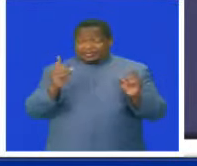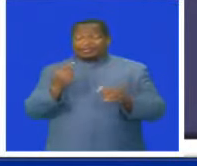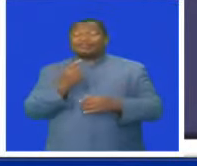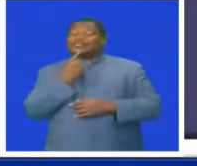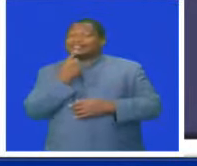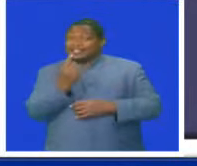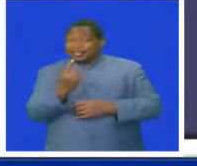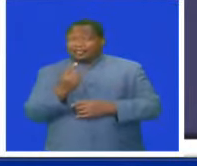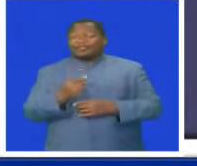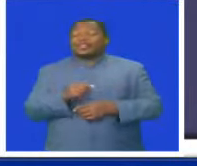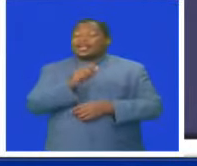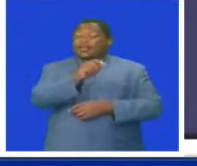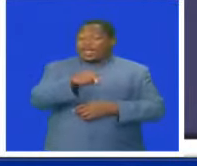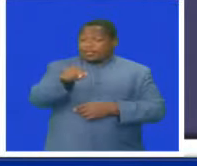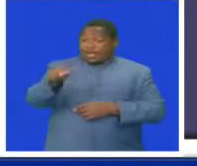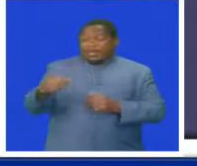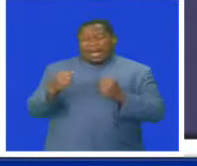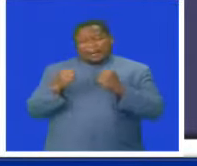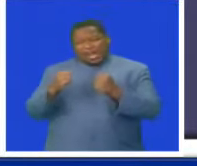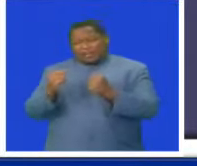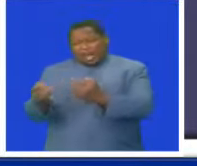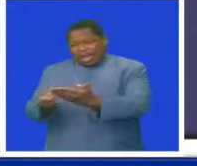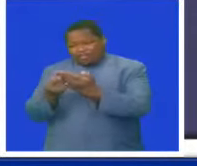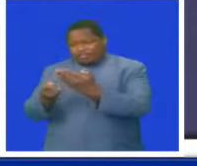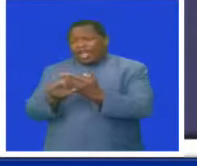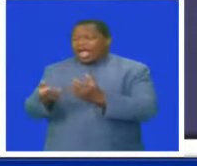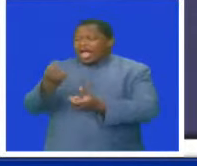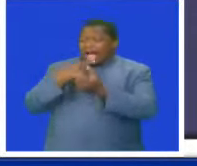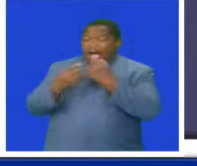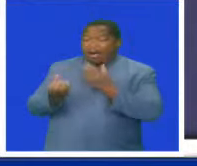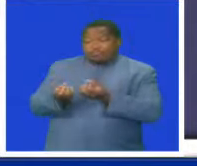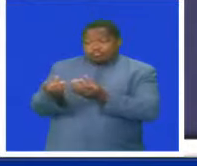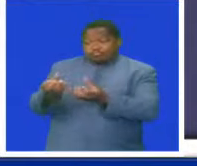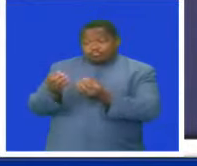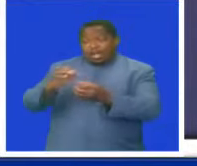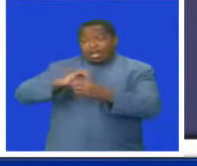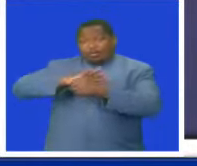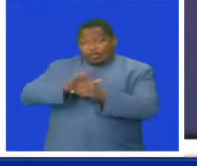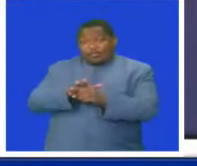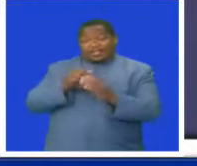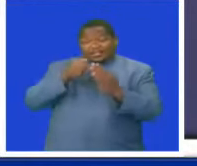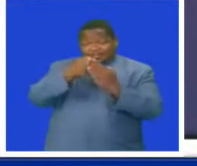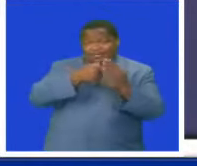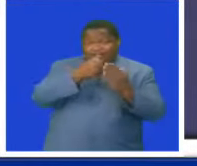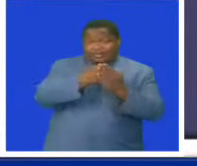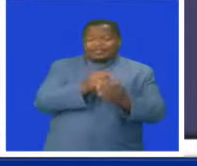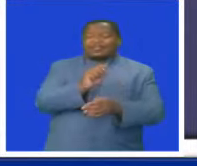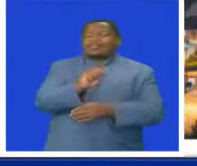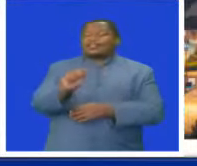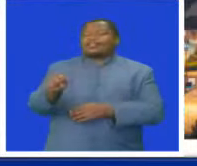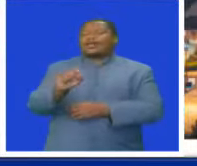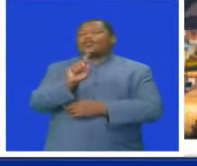lalashelwa lo mkhuhlane kungumanje. Tindzaba Eswatini TV ngingulinkedin kule ngisembabane